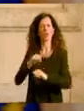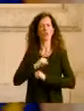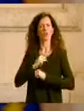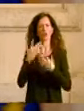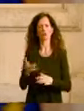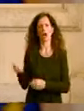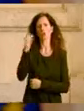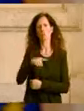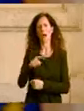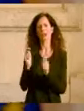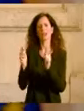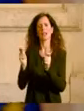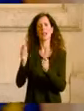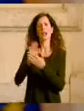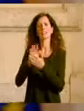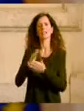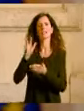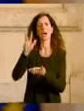in Gazzetta Ufficiale.